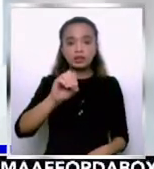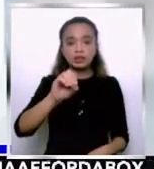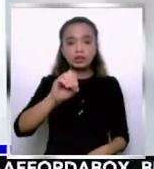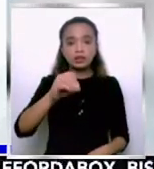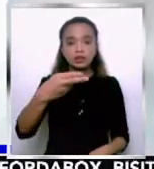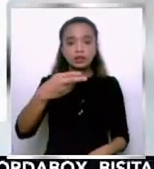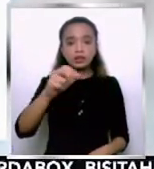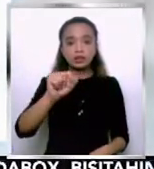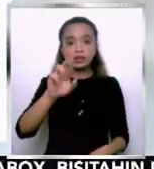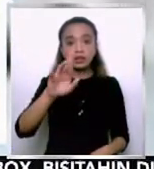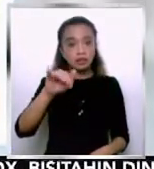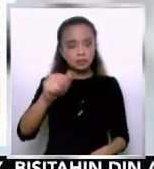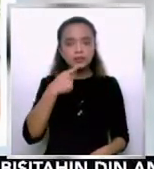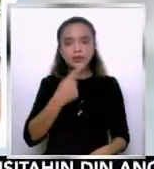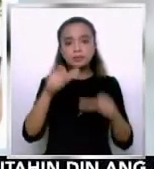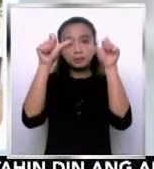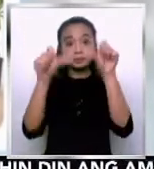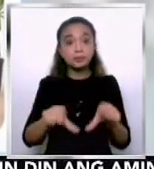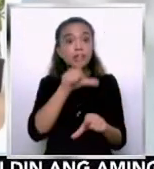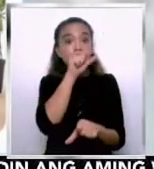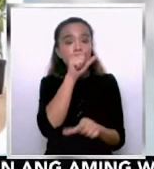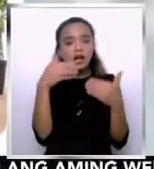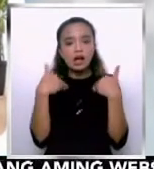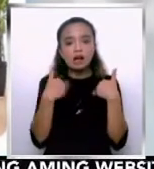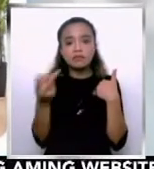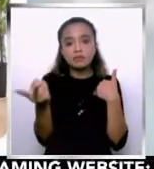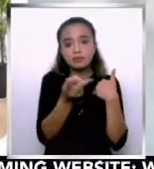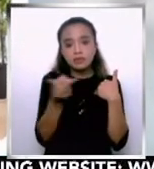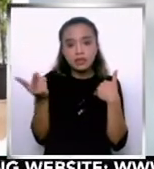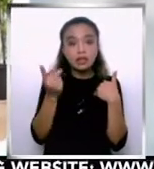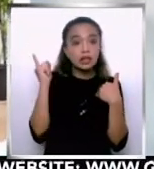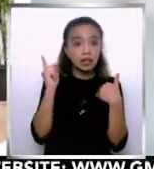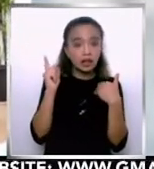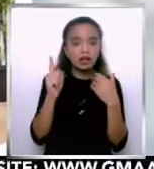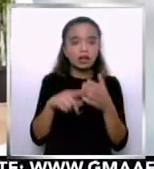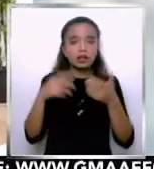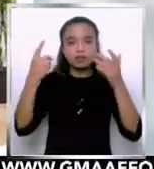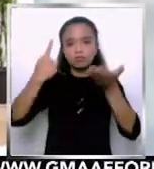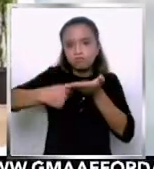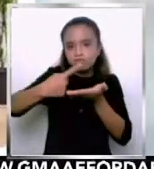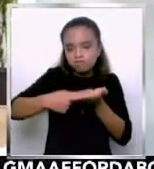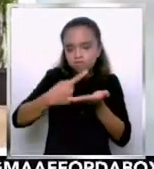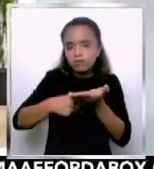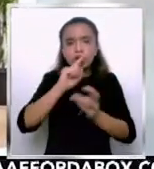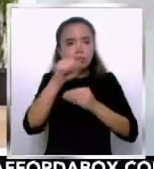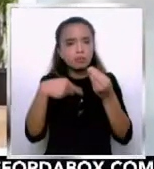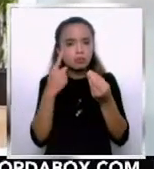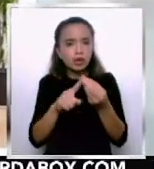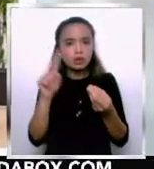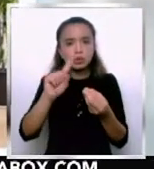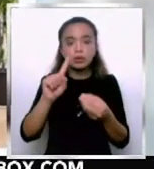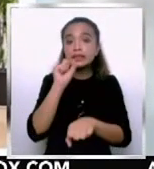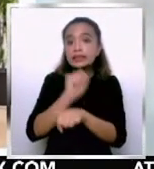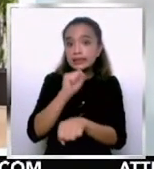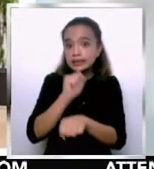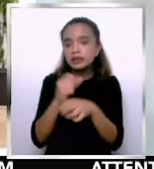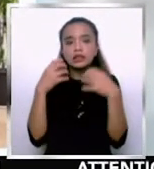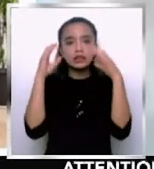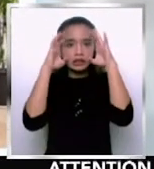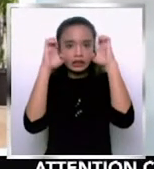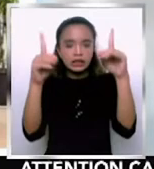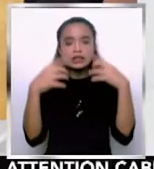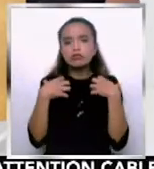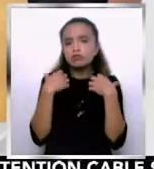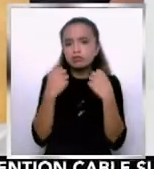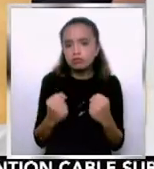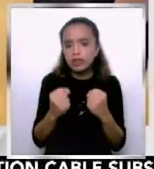tweet, sinabi ni Marcos na nagkaroon sila ni Ambassador Wahab ng makabuluhang pag-uusap tungkol sa labor, edukasyon, kalusugan at